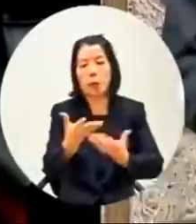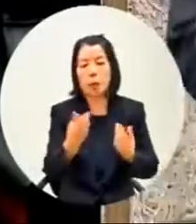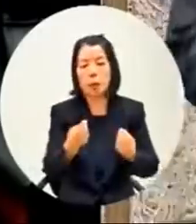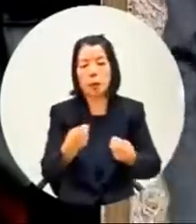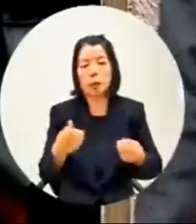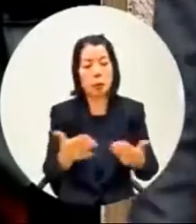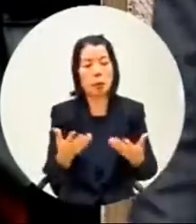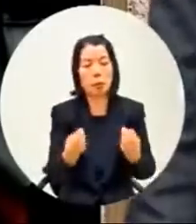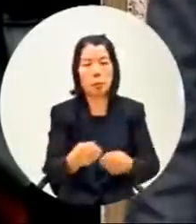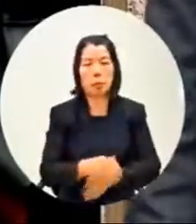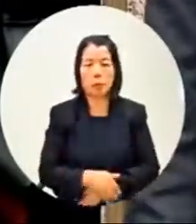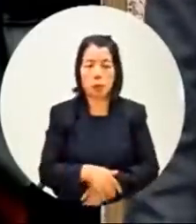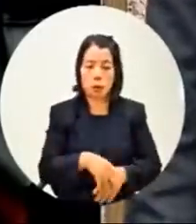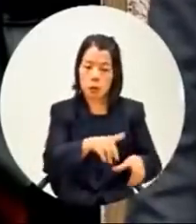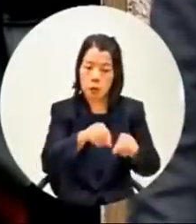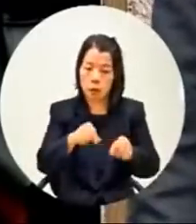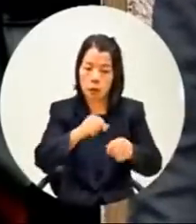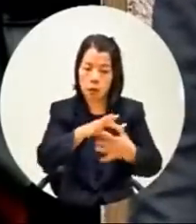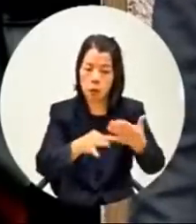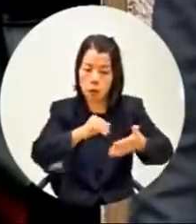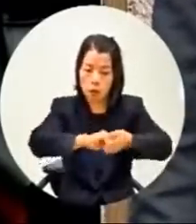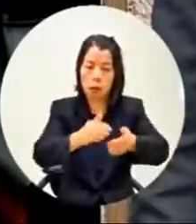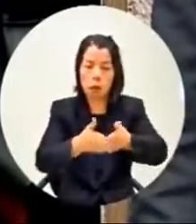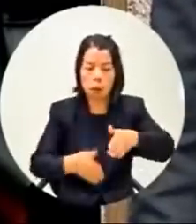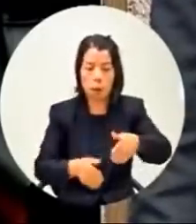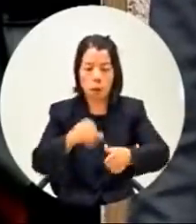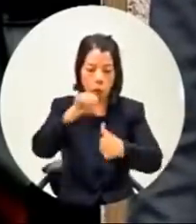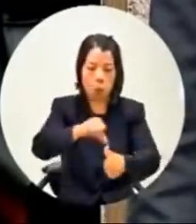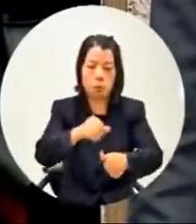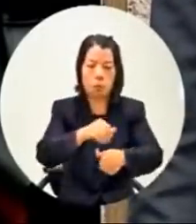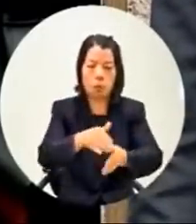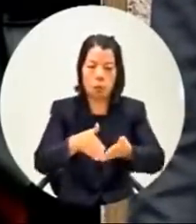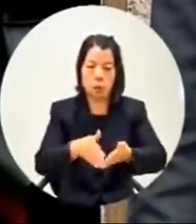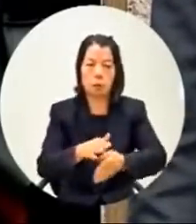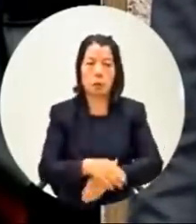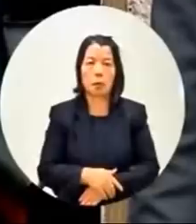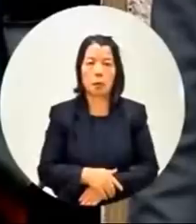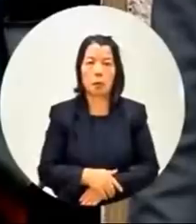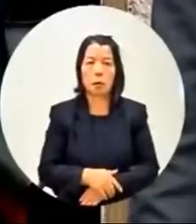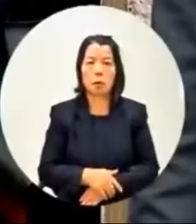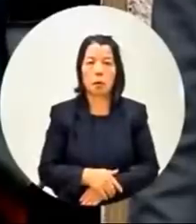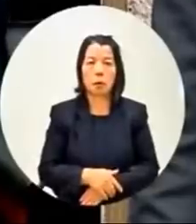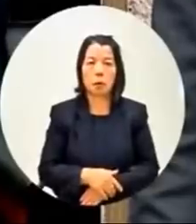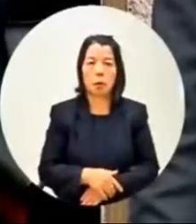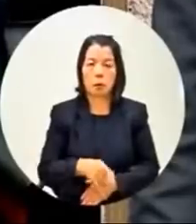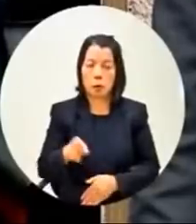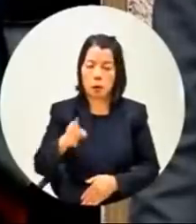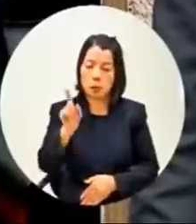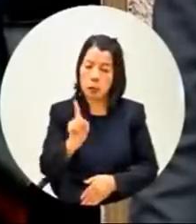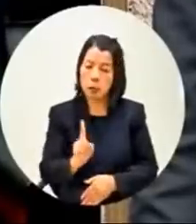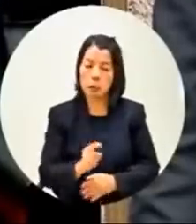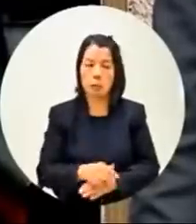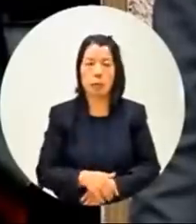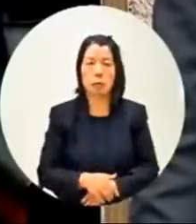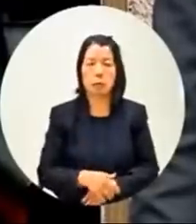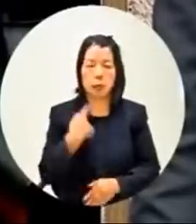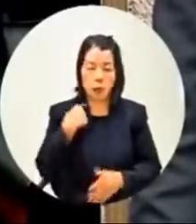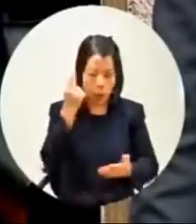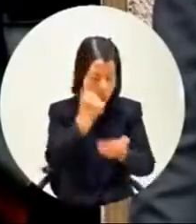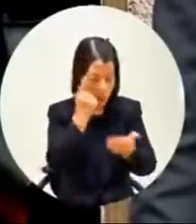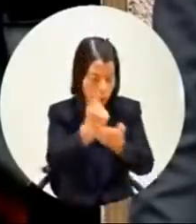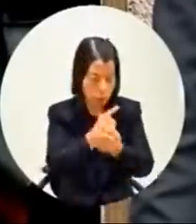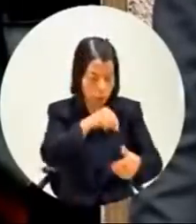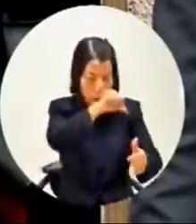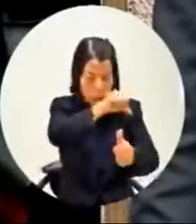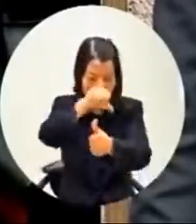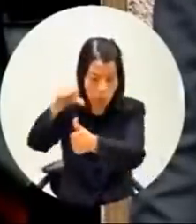题的话，应该依照刚才的规定应该是可以处罚。 会罚，而且哦，我已经讲了哦，它是怎么样？它是每日计罚。什